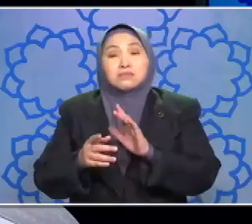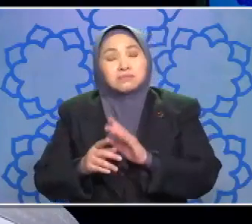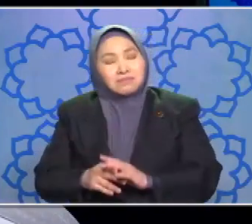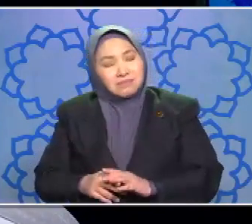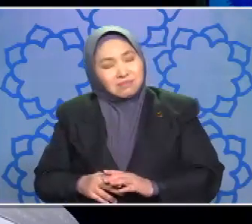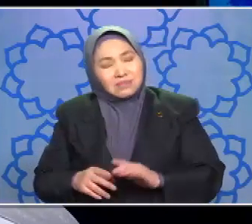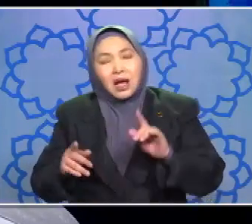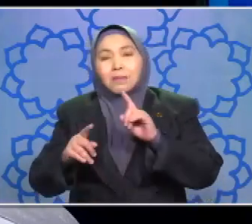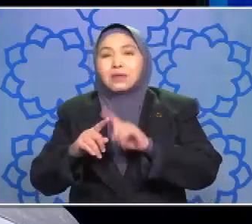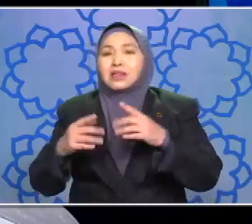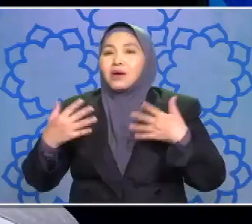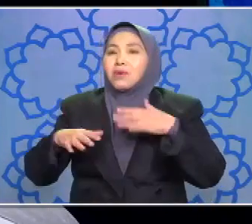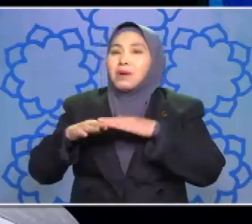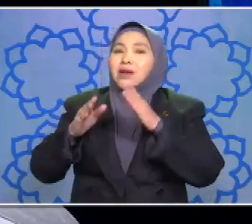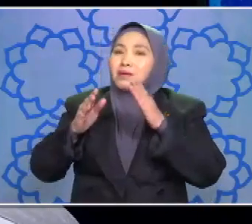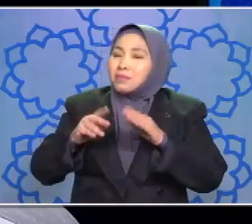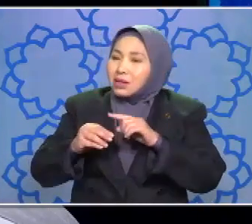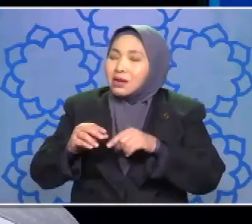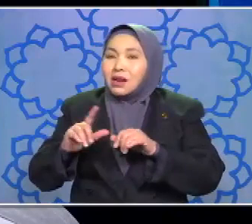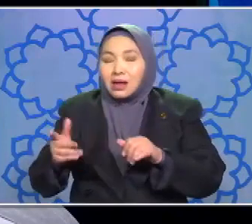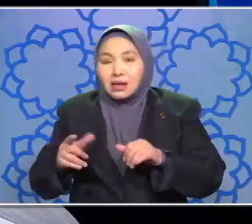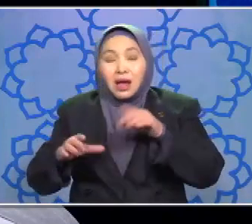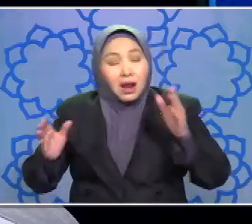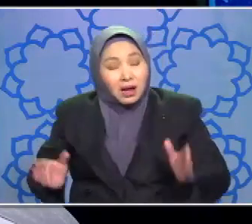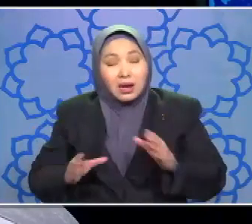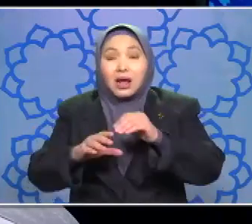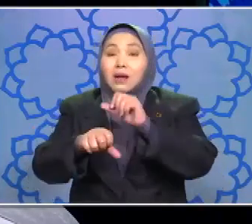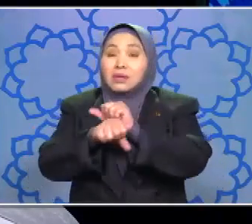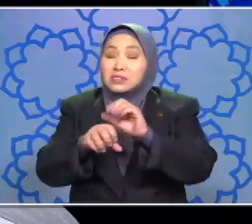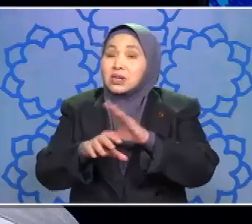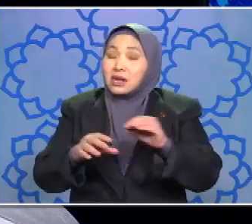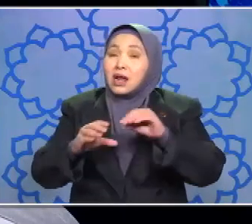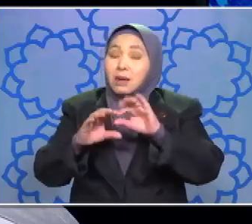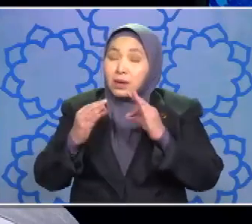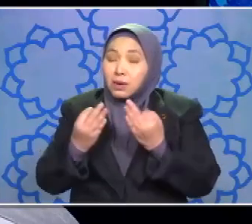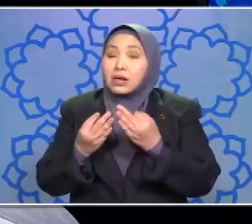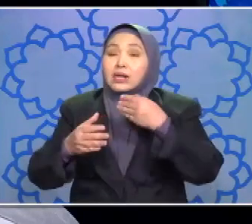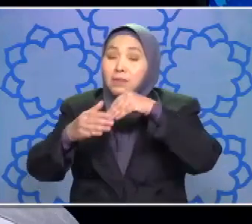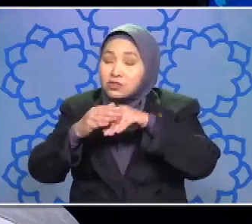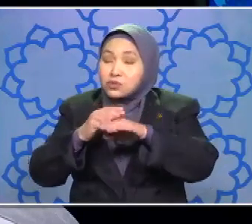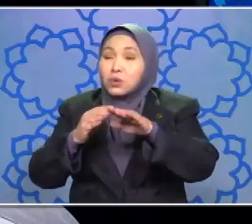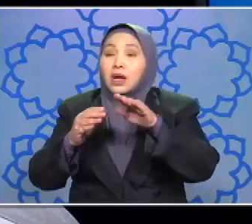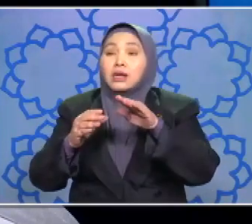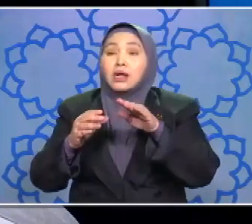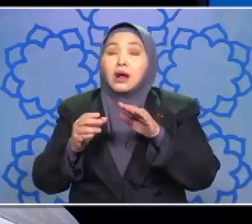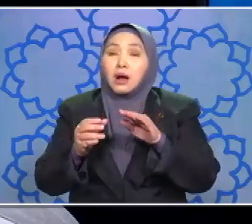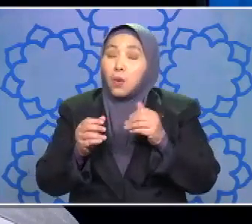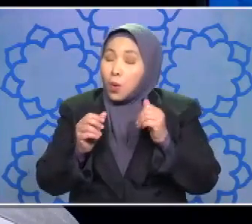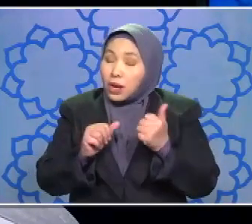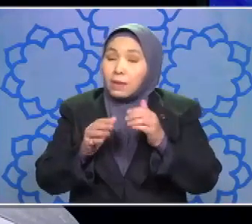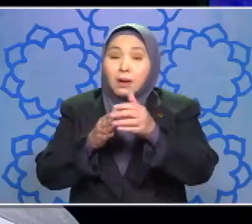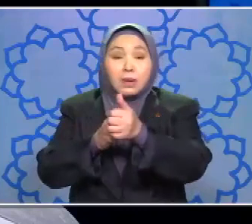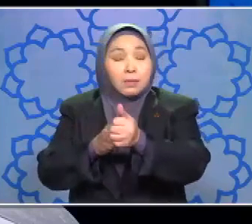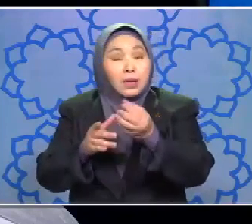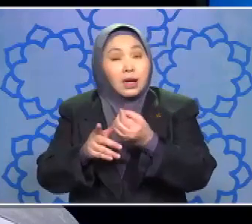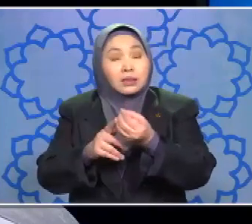Taala di dalam tempat kerja, dalam sebuah keluarga, dan ianya dimasukkan oleh pemimpin